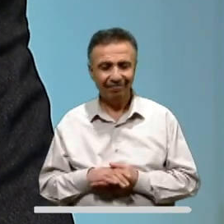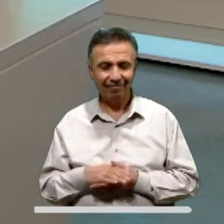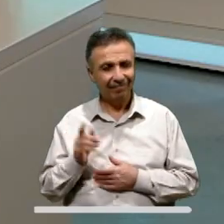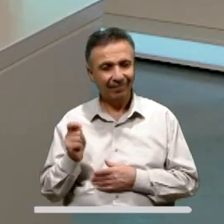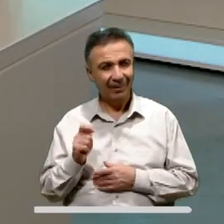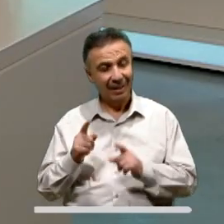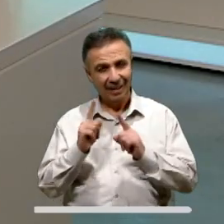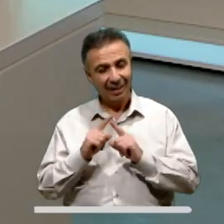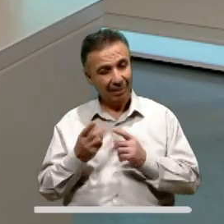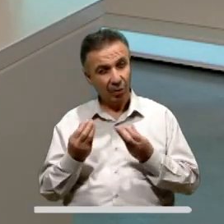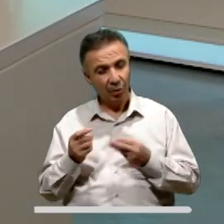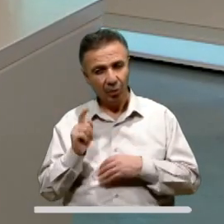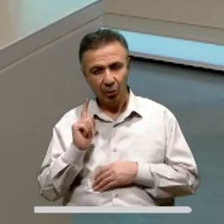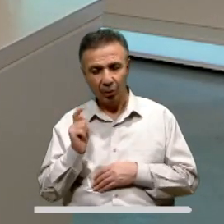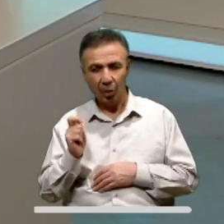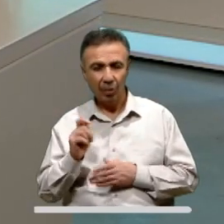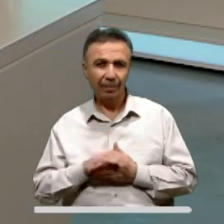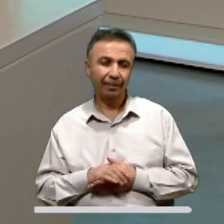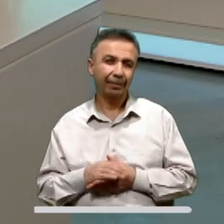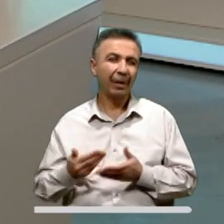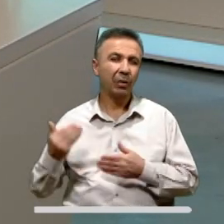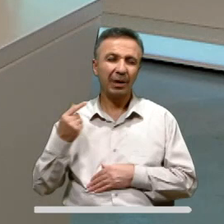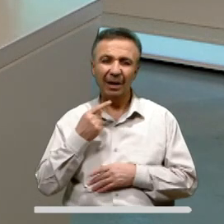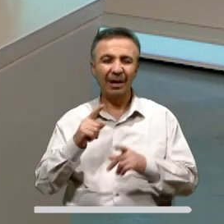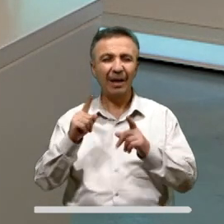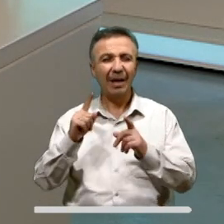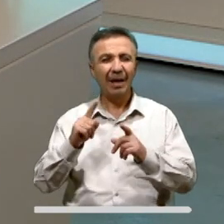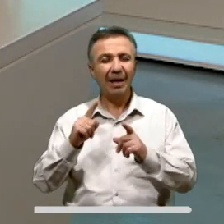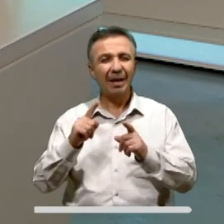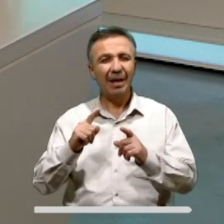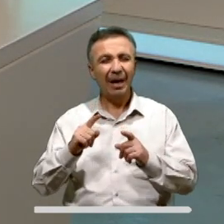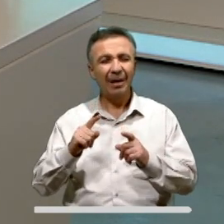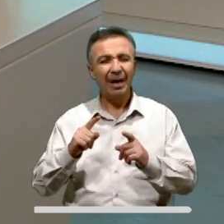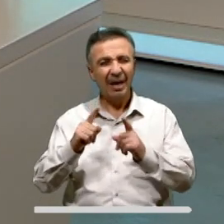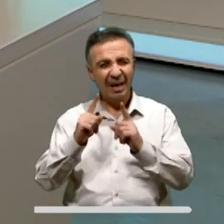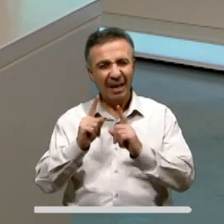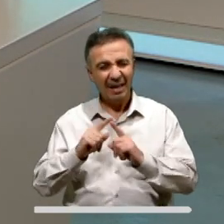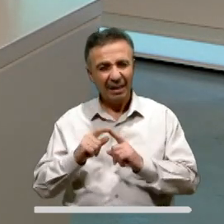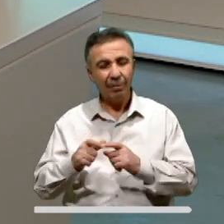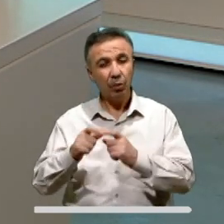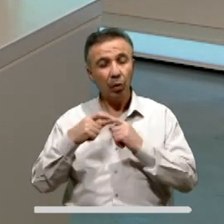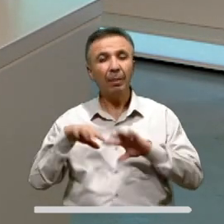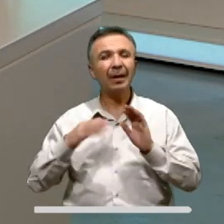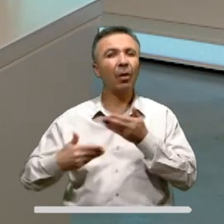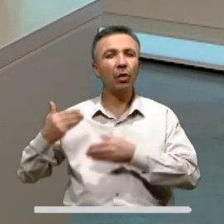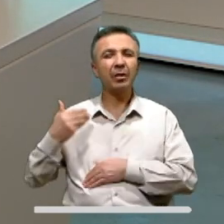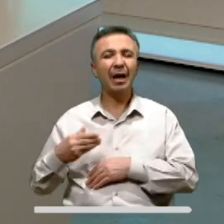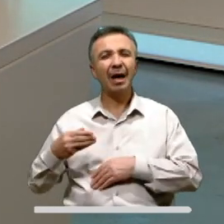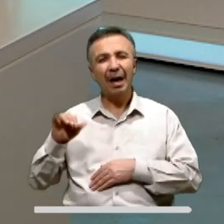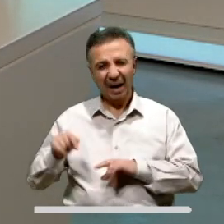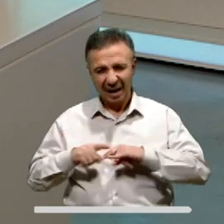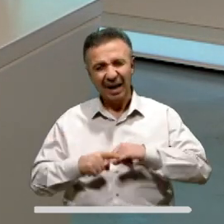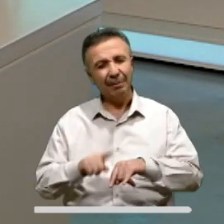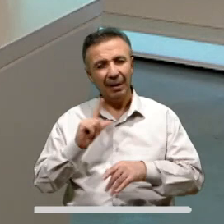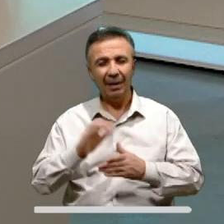işte hesaplaşma. Tabii. Biraz önce ne dedik? Hesaplaşmadan önce helalleşmek. Eyvallah hocam. Bir sorudan